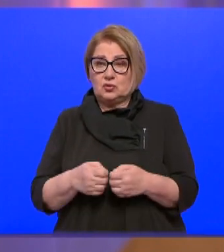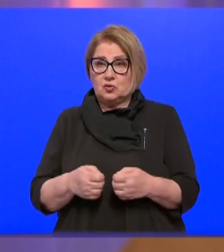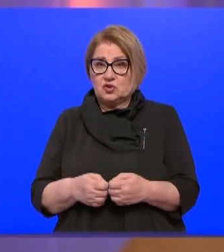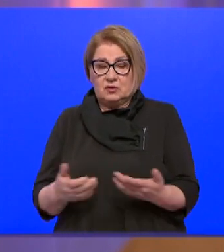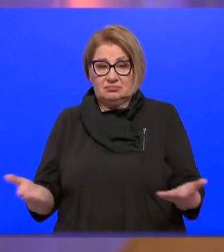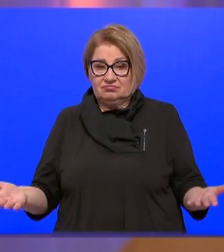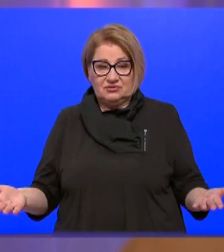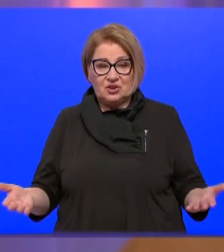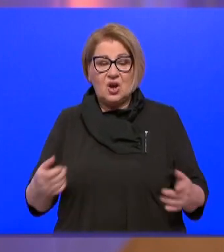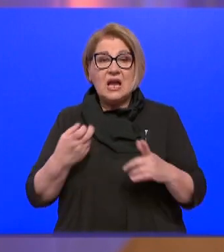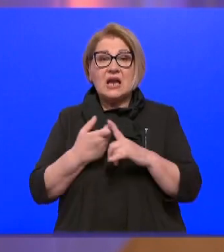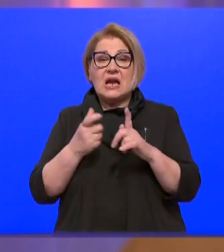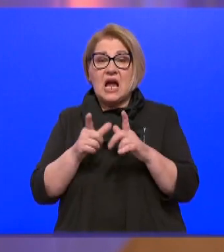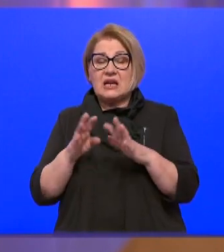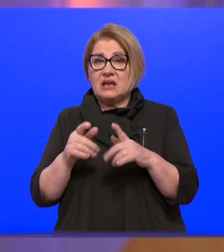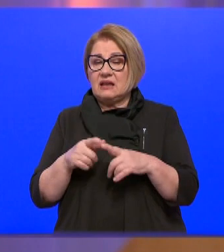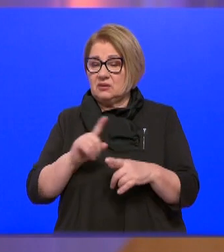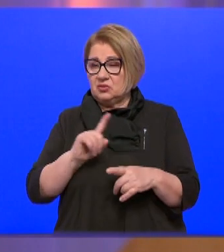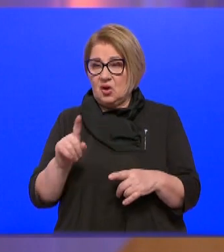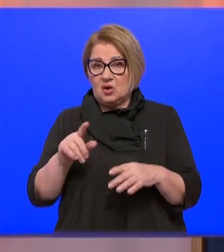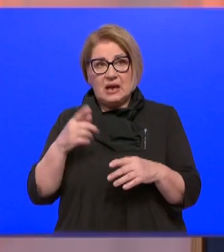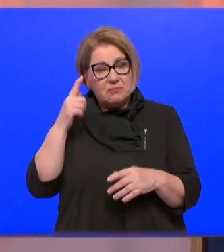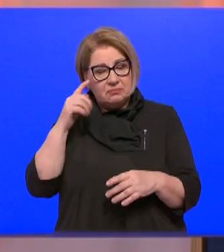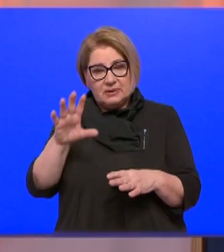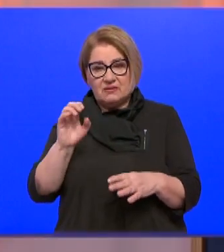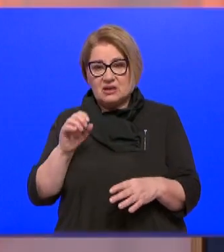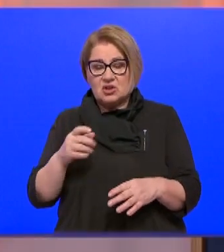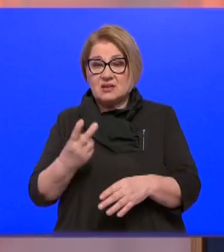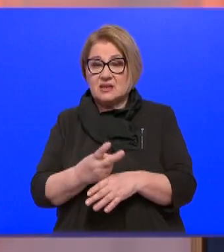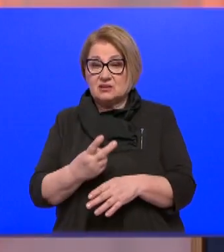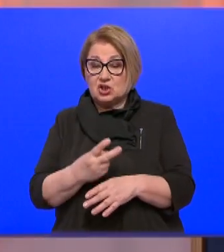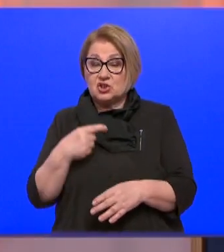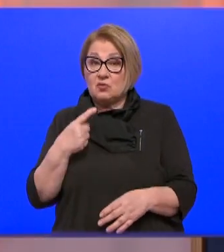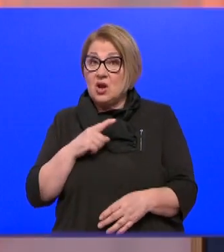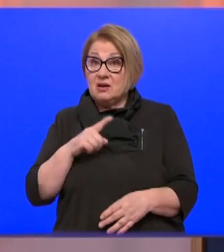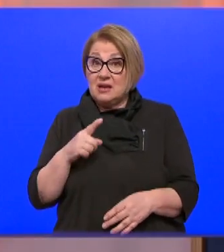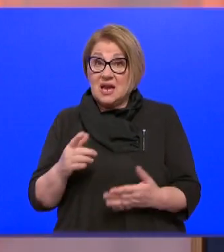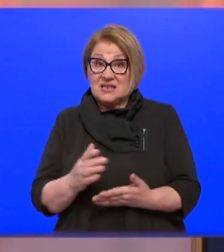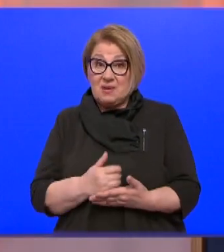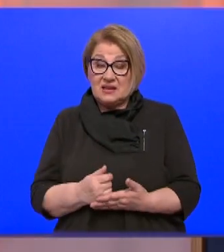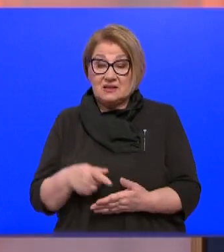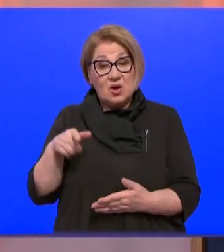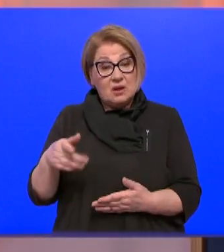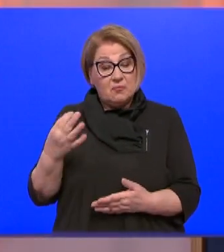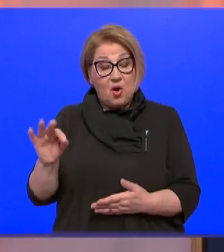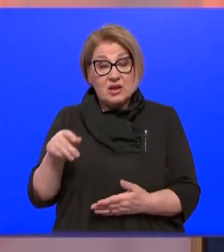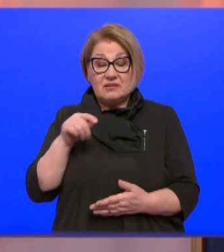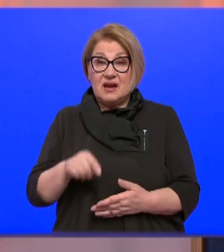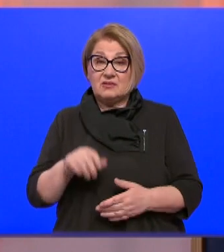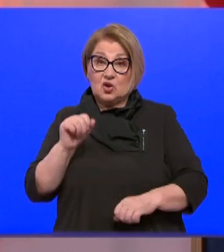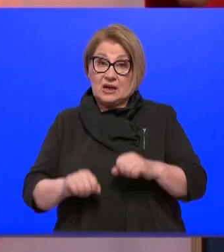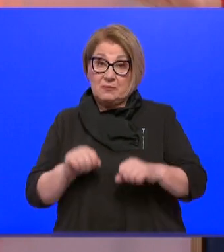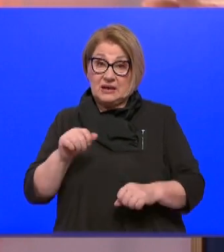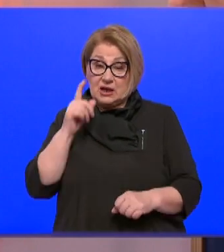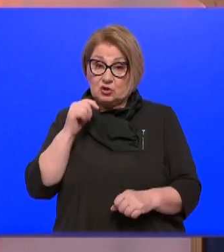društvo. To nije naša perspektiva. Na kraju krajeva za državu nije isplativo. Puno je jeftinije da tog čovjeka koji smo